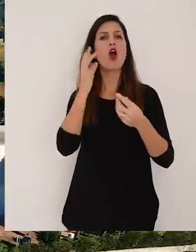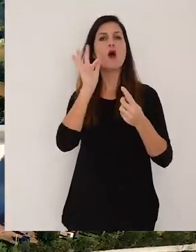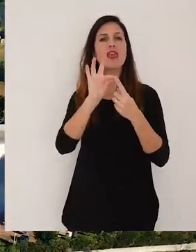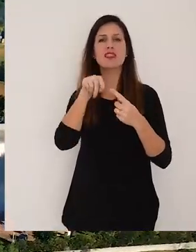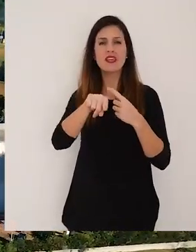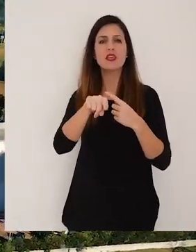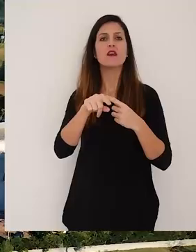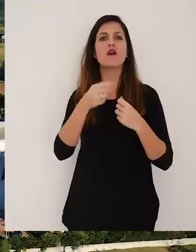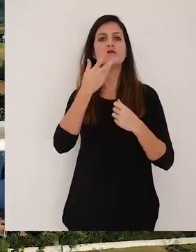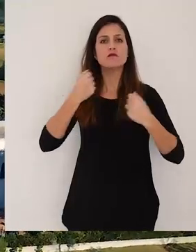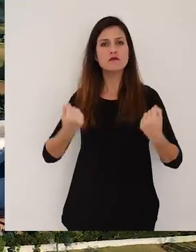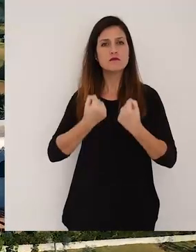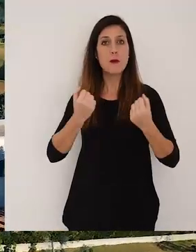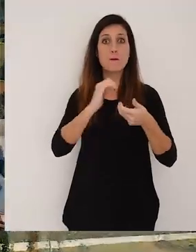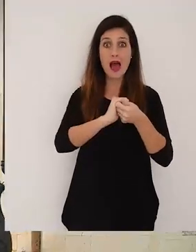e i Diritti Umani.